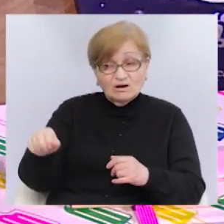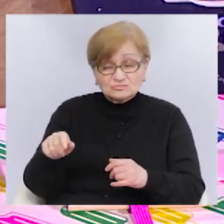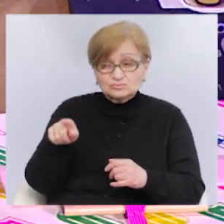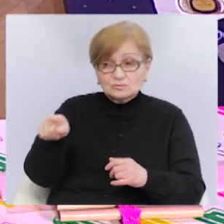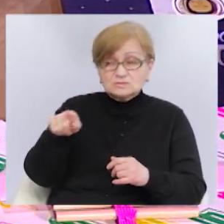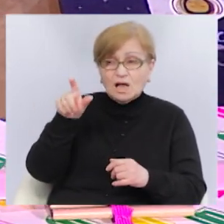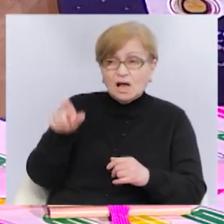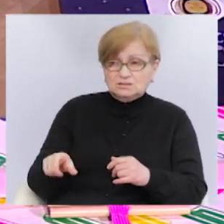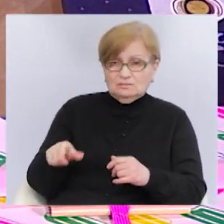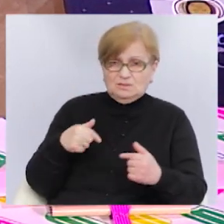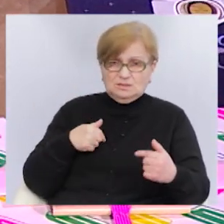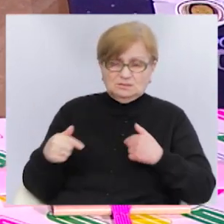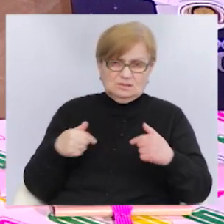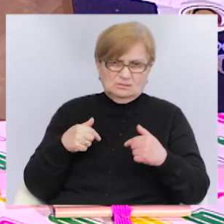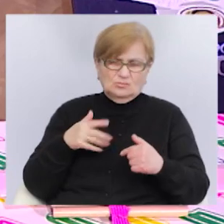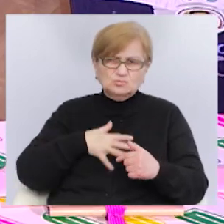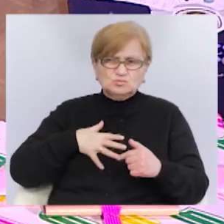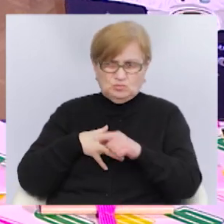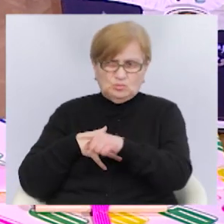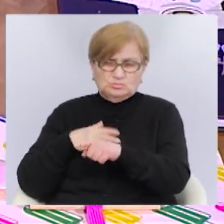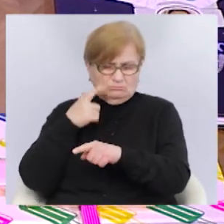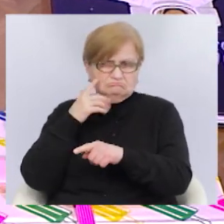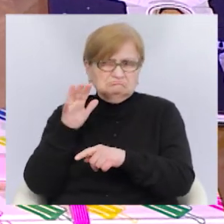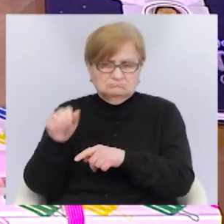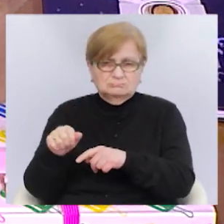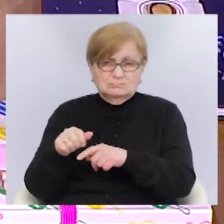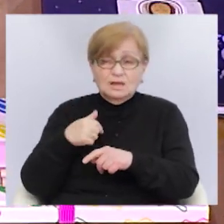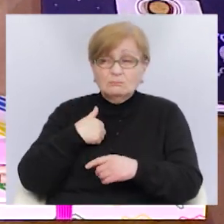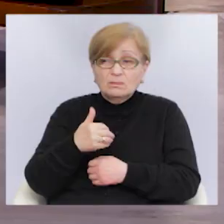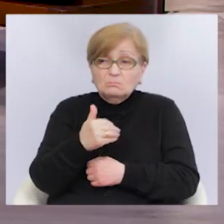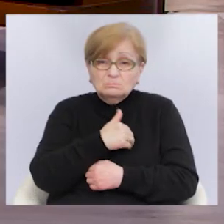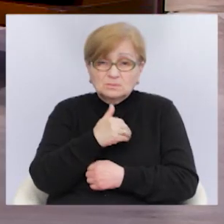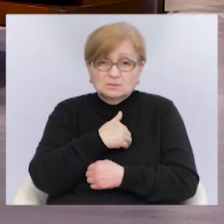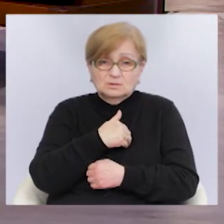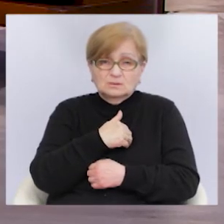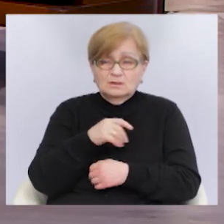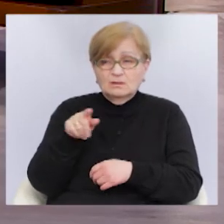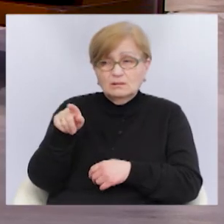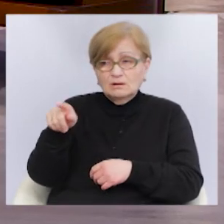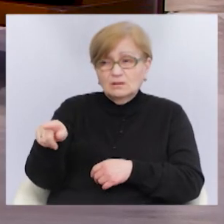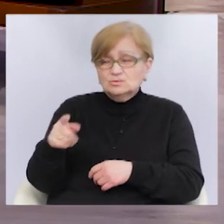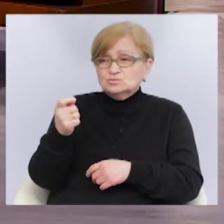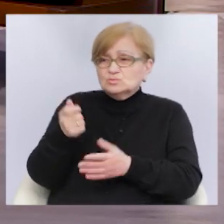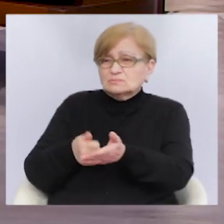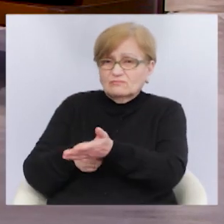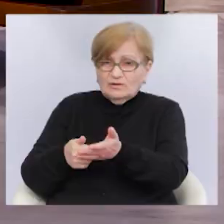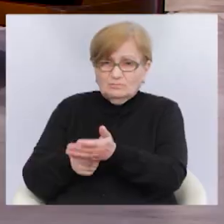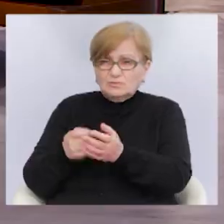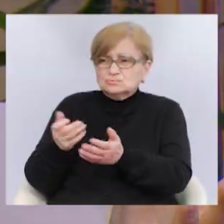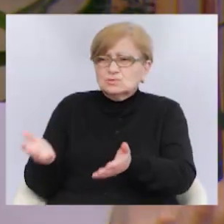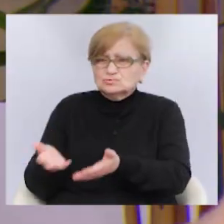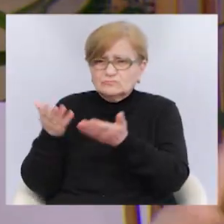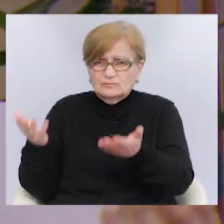ხო, აი ტანჯვაზე ვარ. ეს ადამიანი წვალს. და მეორე მე მიჩნდება სურვილი, რომ მე ამ ადამიანს შეუმსუბუქო ეს